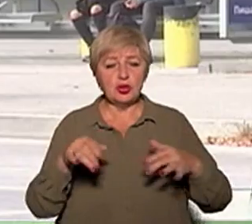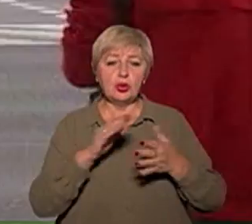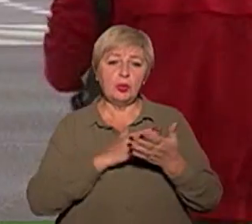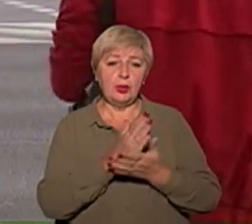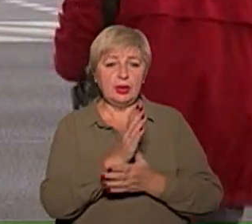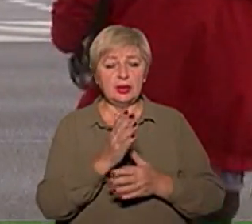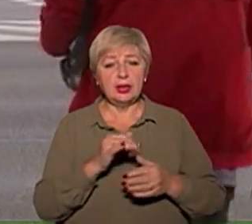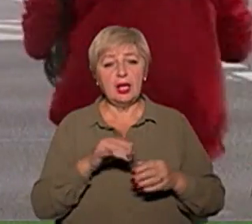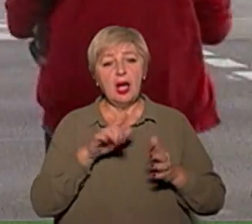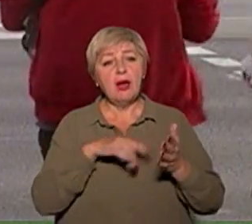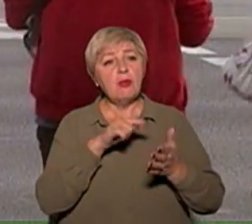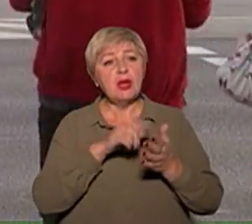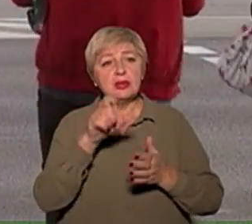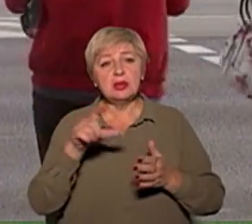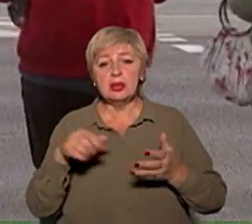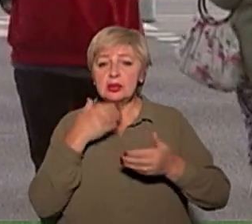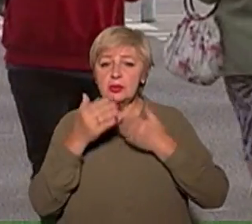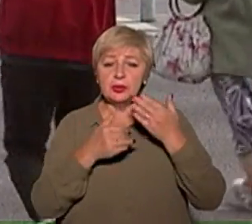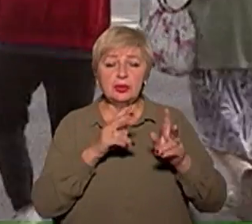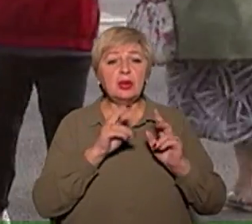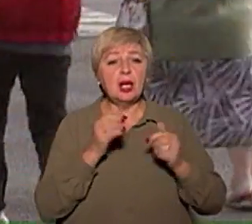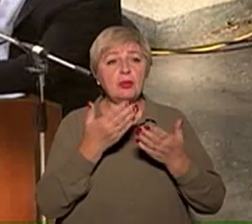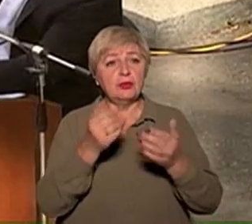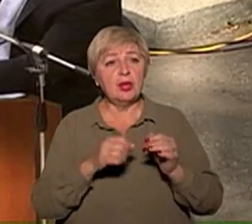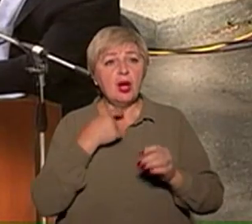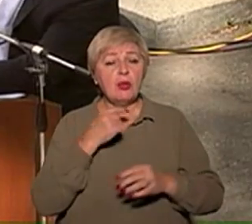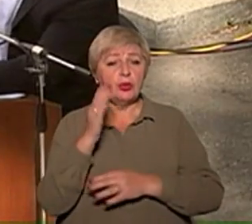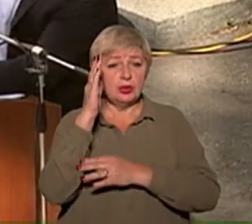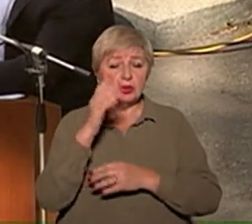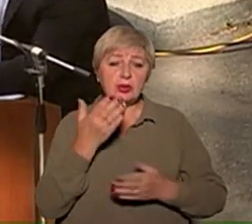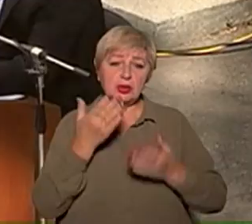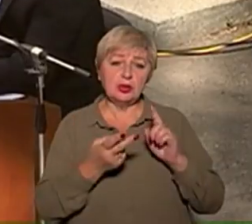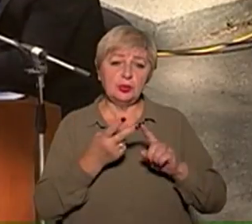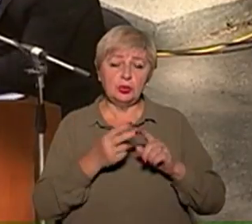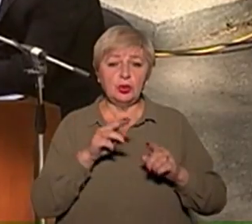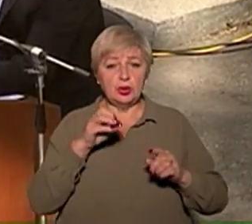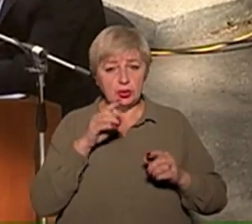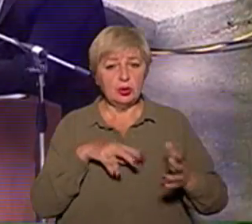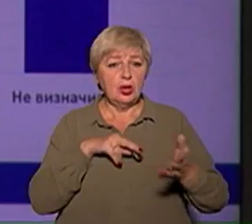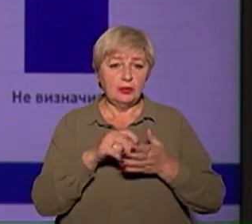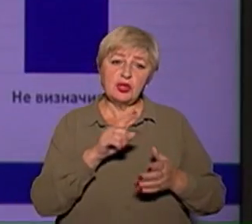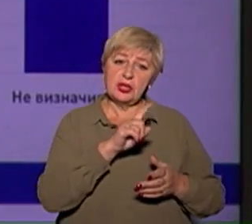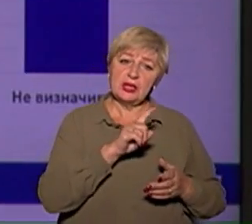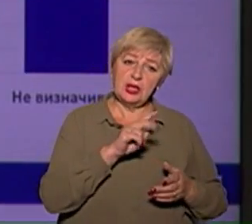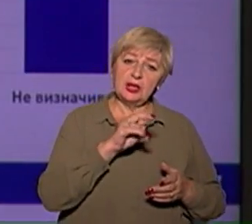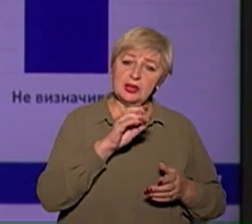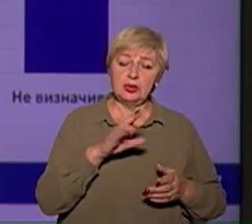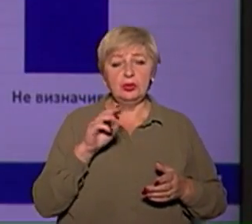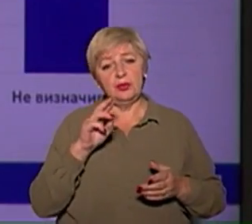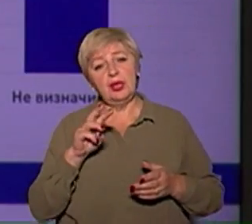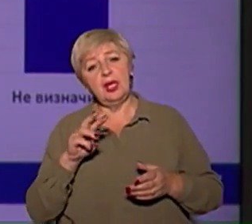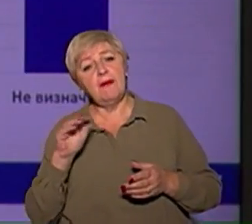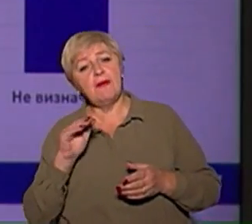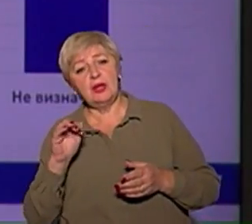«Інполіт». Містян запитували, як би вони проголосували, якби у другий тур вийшли загід Краснов та чинний мер.